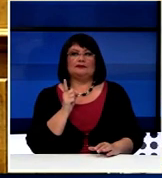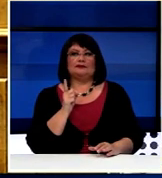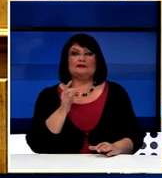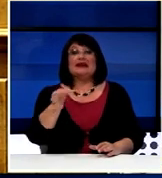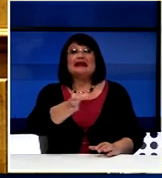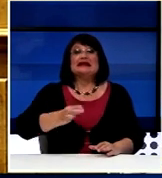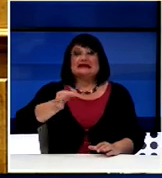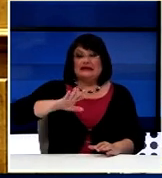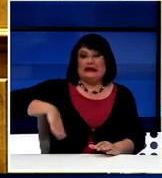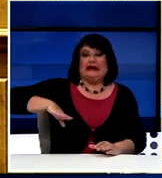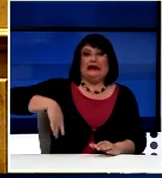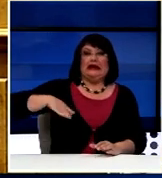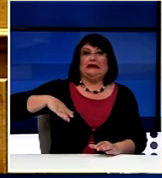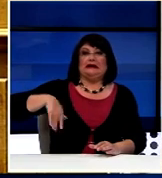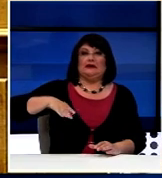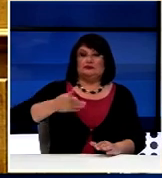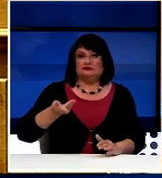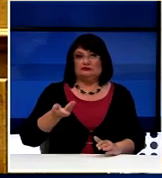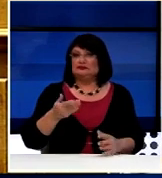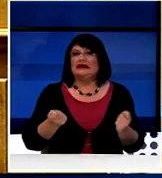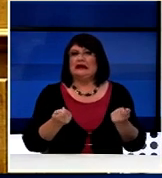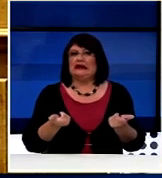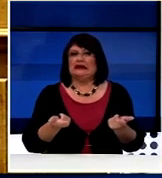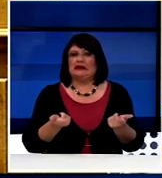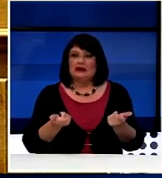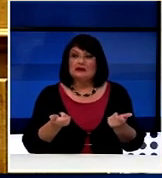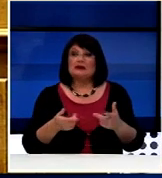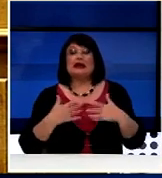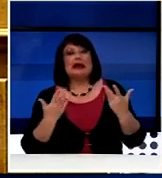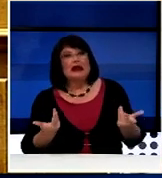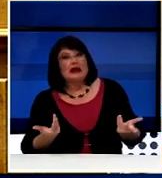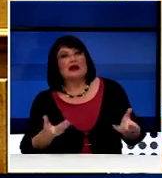στην Κρήτη, αλλά και σε άλλα νησιά. Ή στο ότι δεχθήκατε